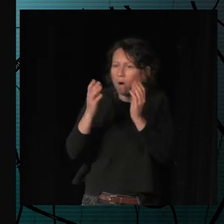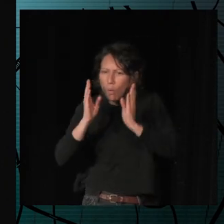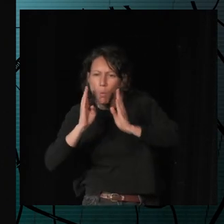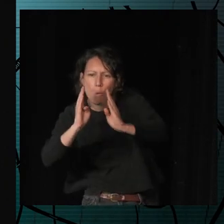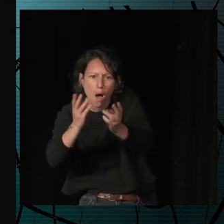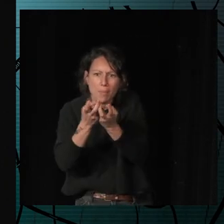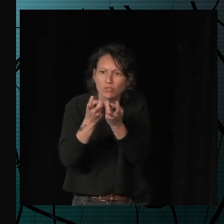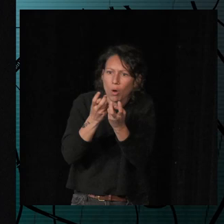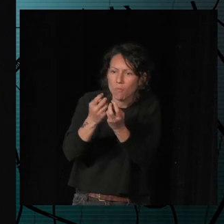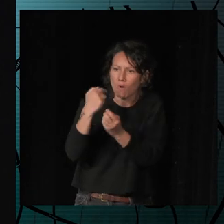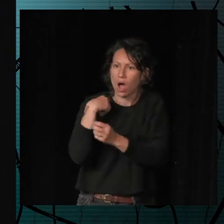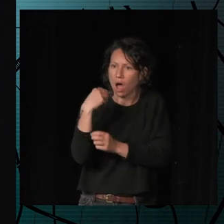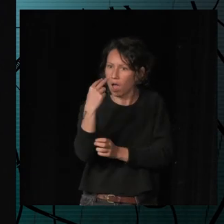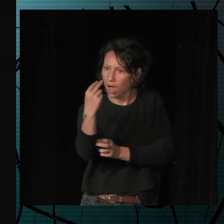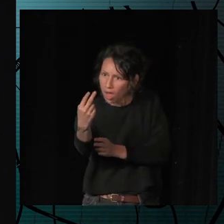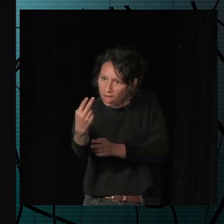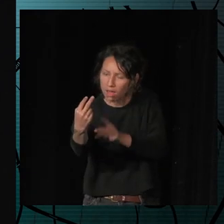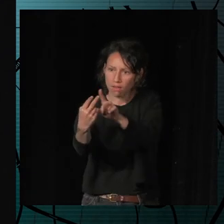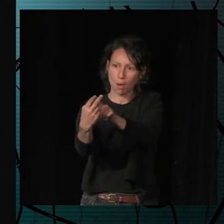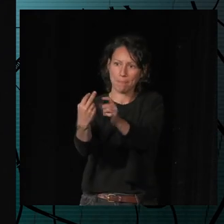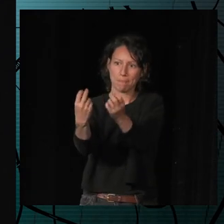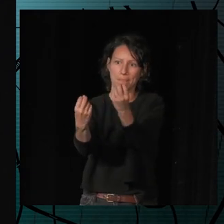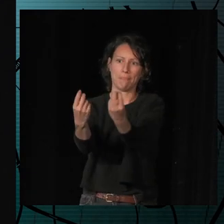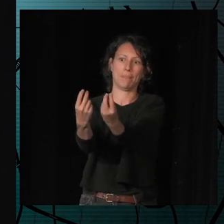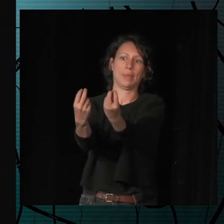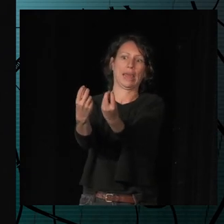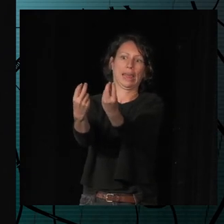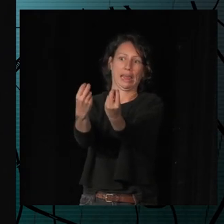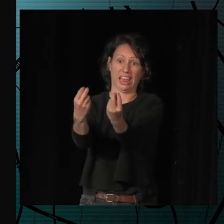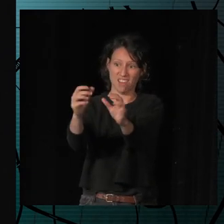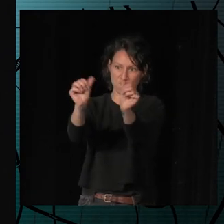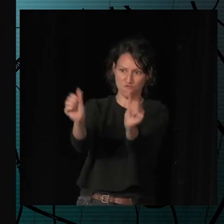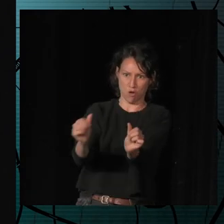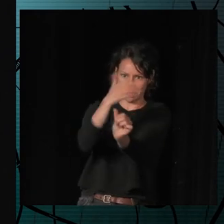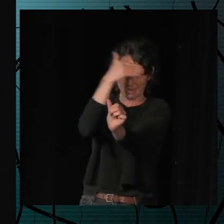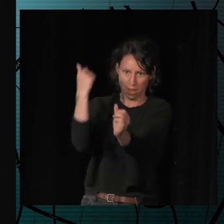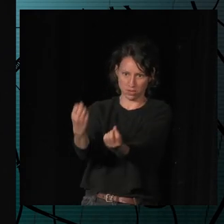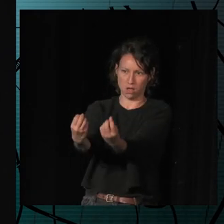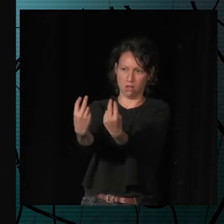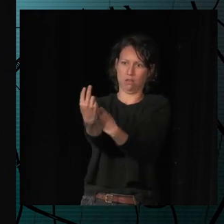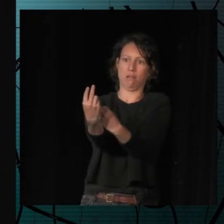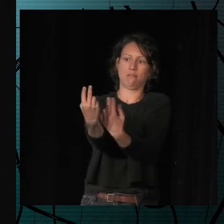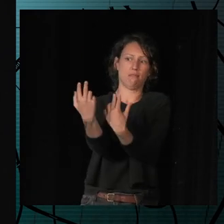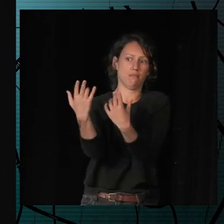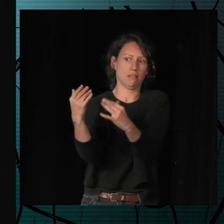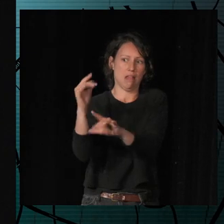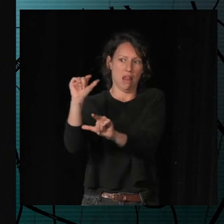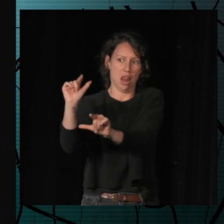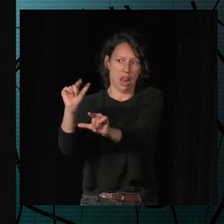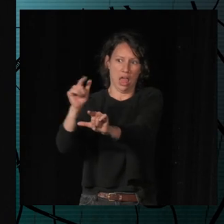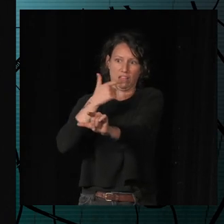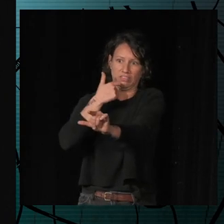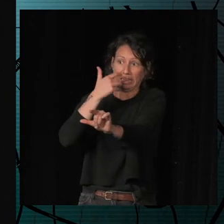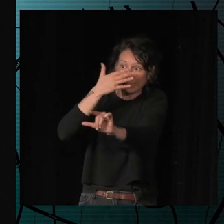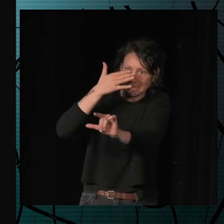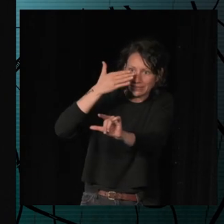on n'a pas encore vu la créature on l'a vaguement entendu arriver on a vu ses yeux qui brillent et là on sait qu'il en a qu'un chose à faire c'est trouver un placard sinon ça va mal finir et euh